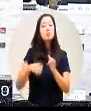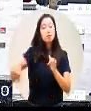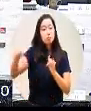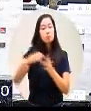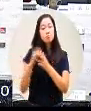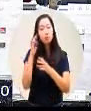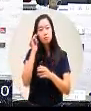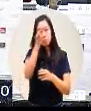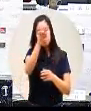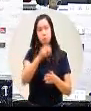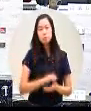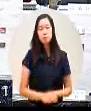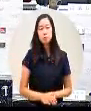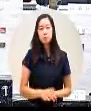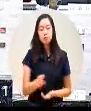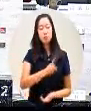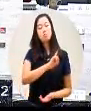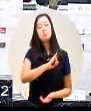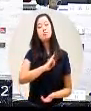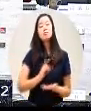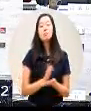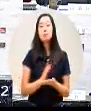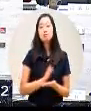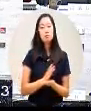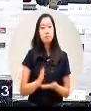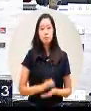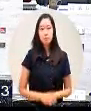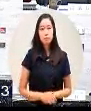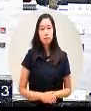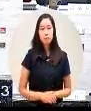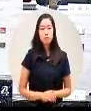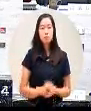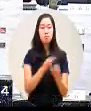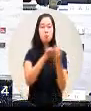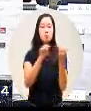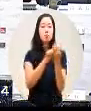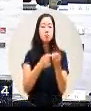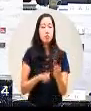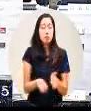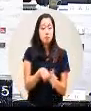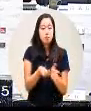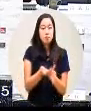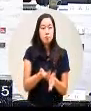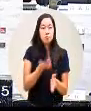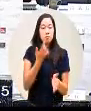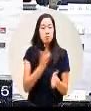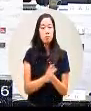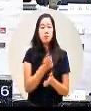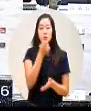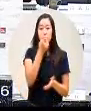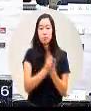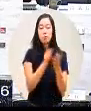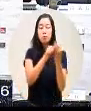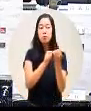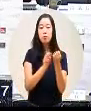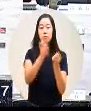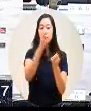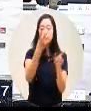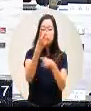有自由公论啦吼。人这十二个善良老实的，